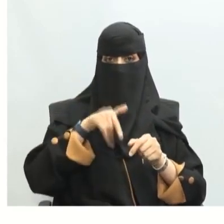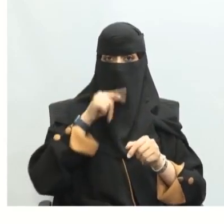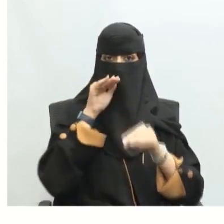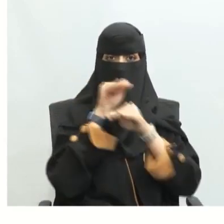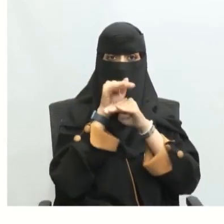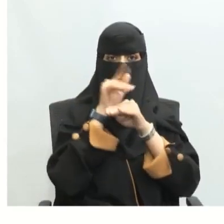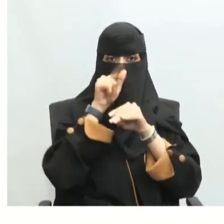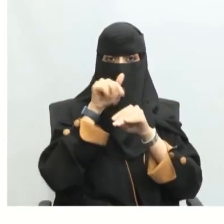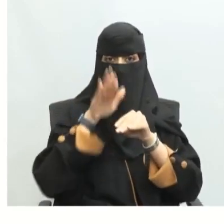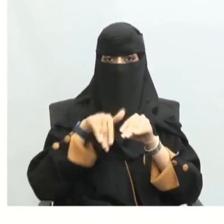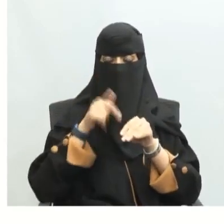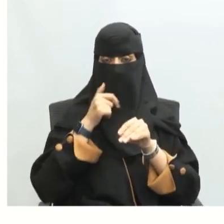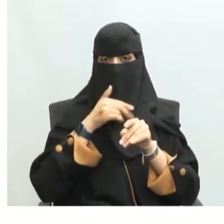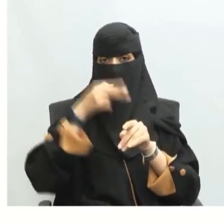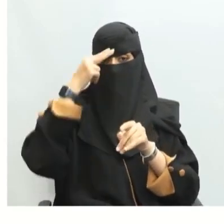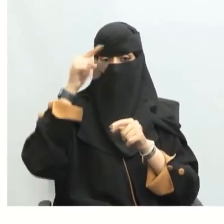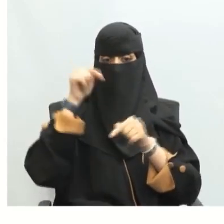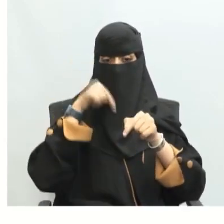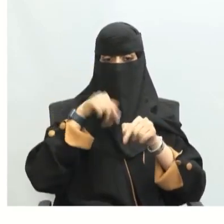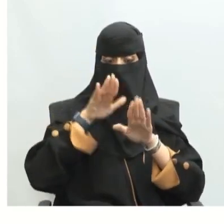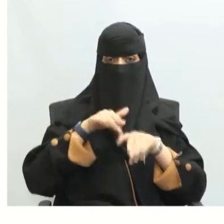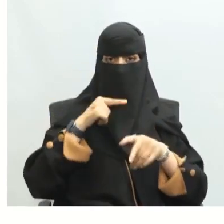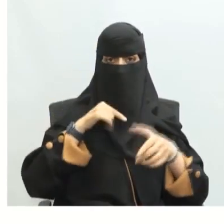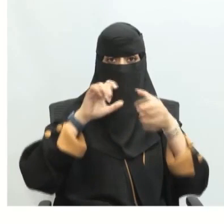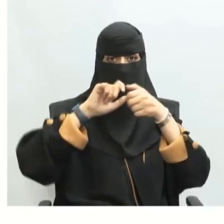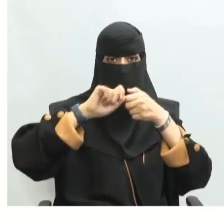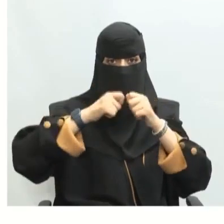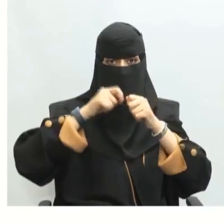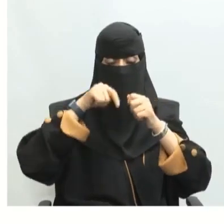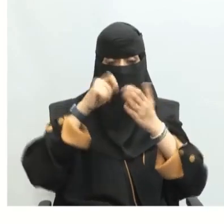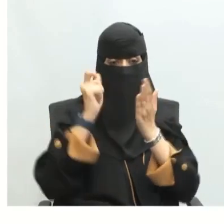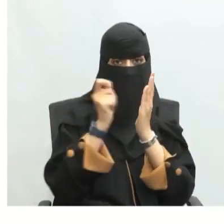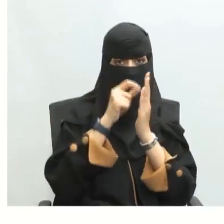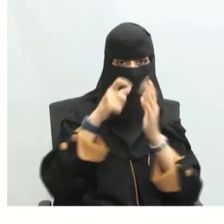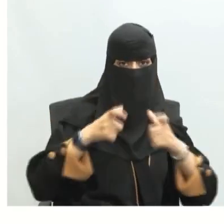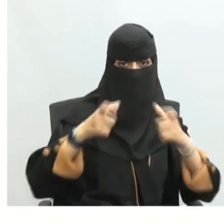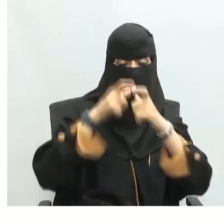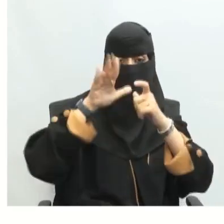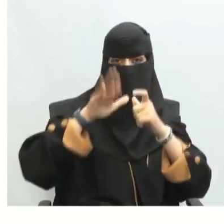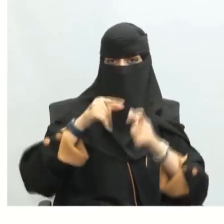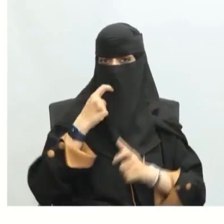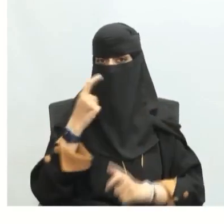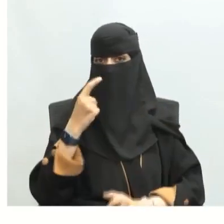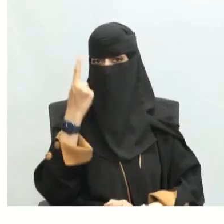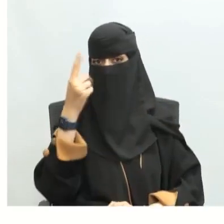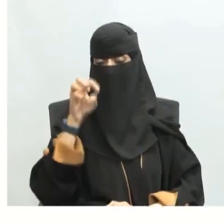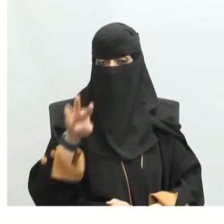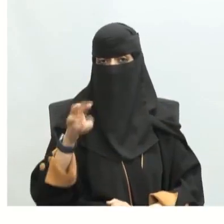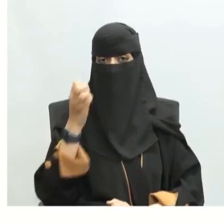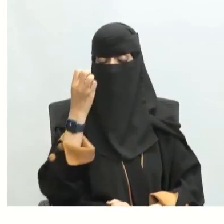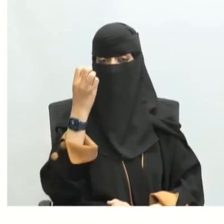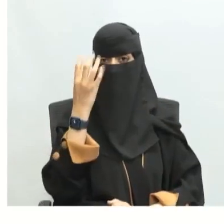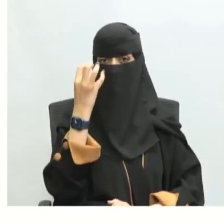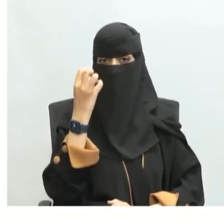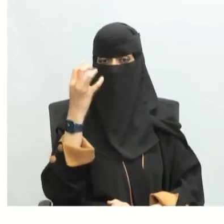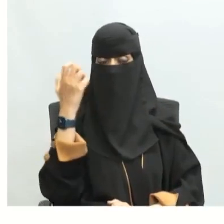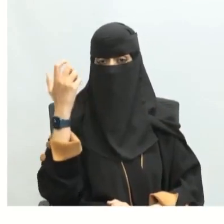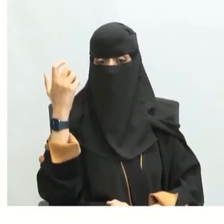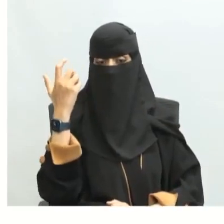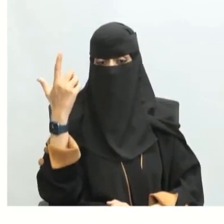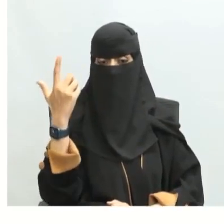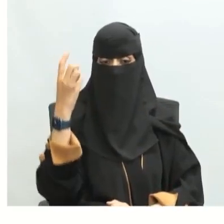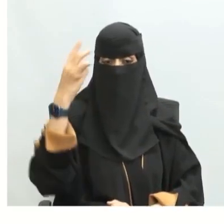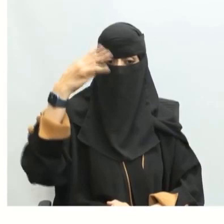العربيه السعوديه وتم عقد هذا الاجتماع في عام 1437